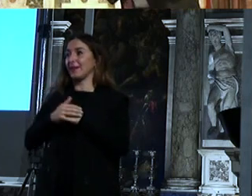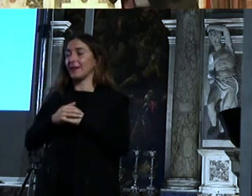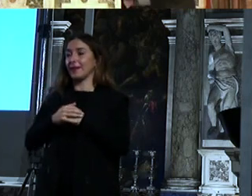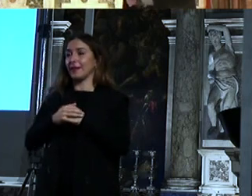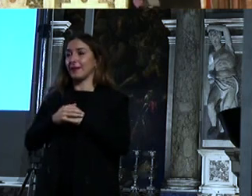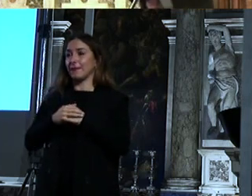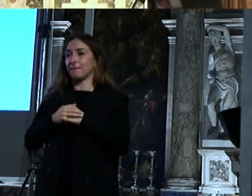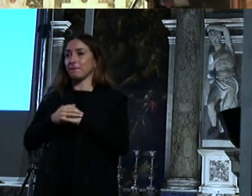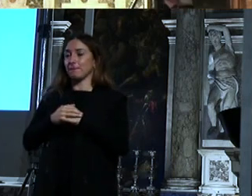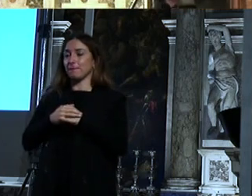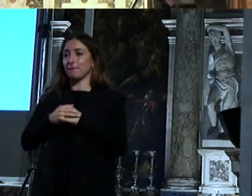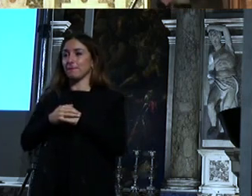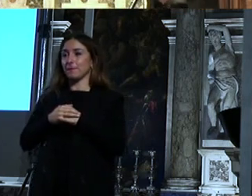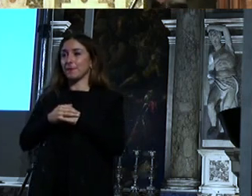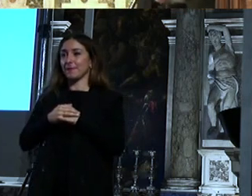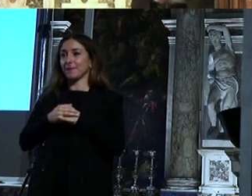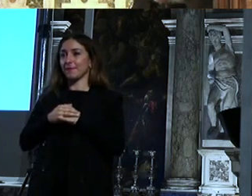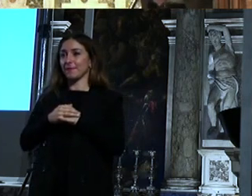abbastanza. Quindi